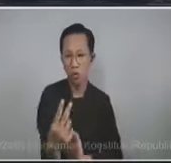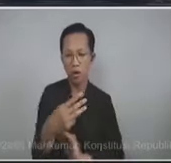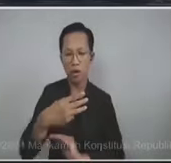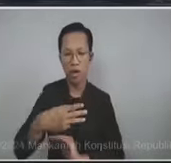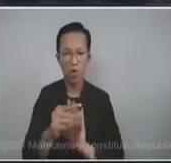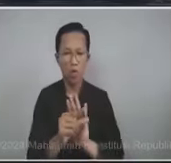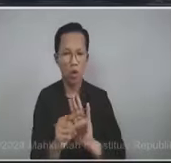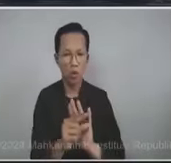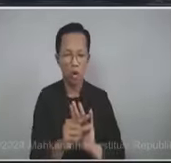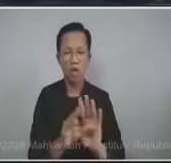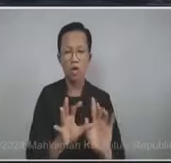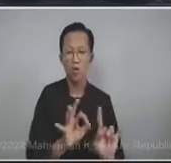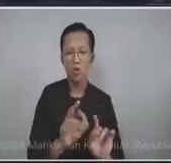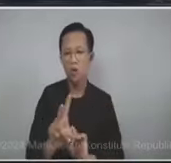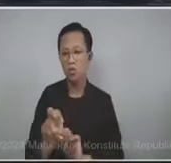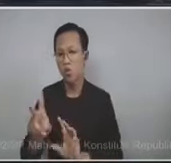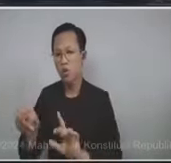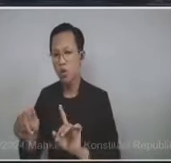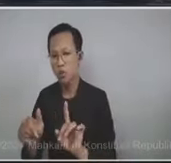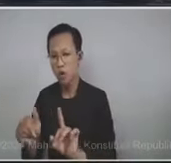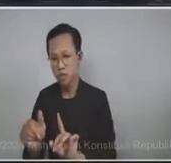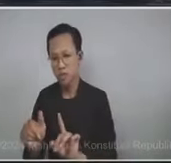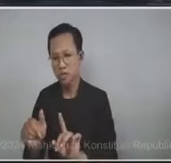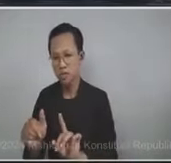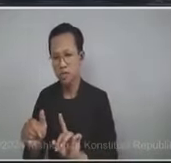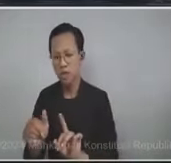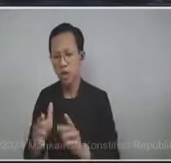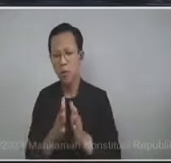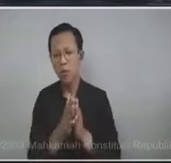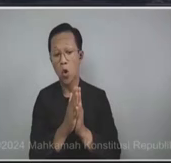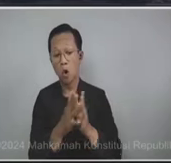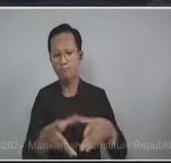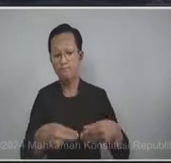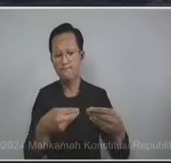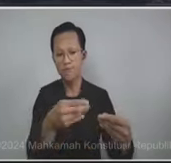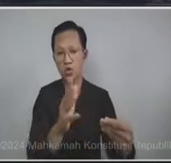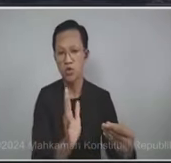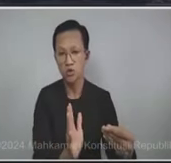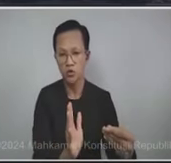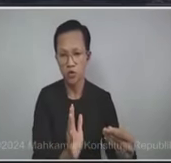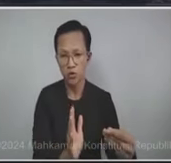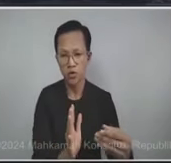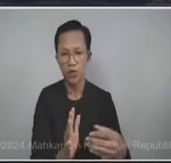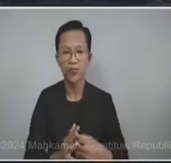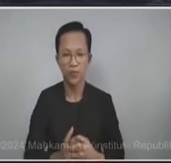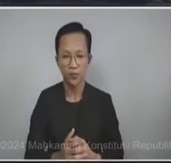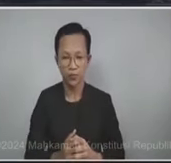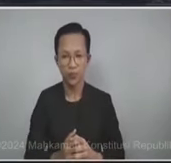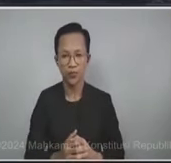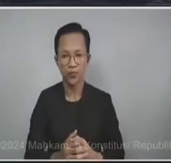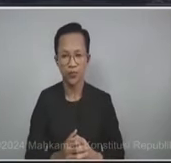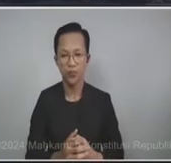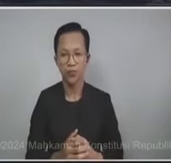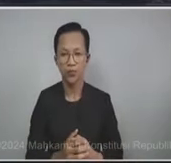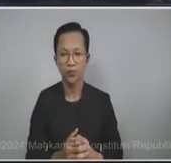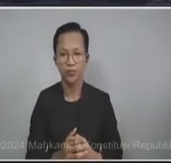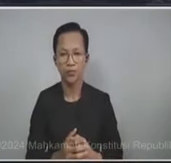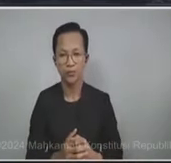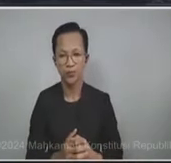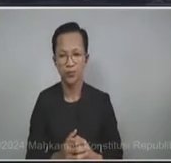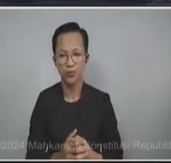e UU 10 2016 yang dimohonkan pemohon para pemohon tersebut di atas dalam hal ini